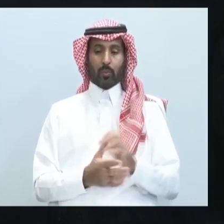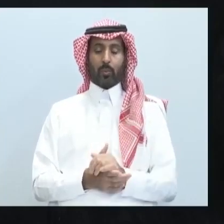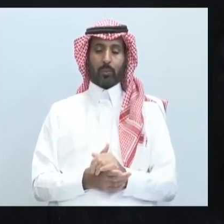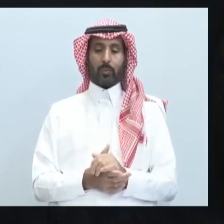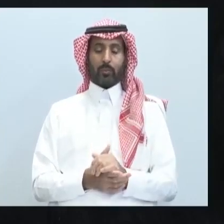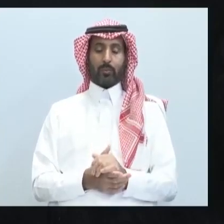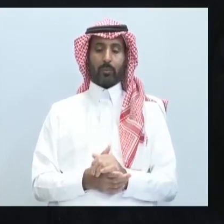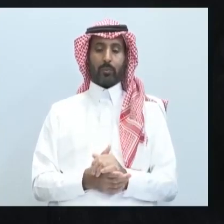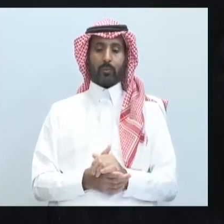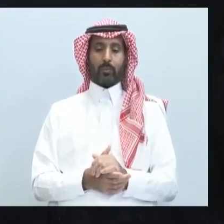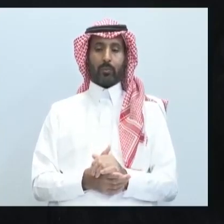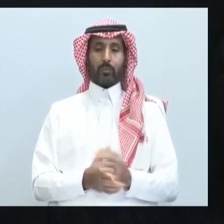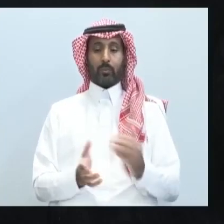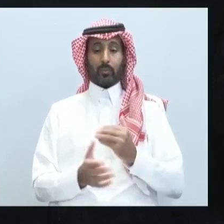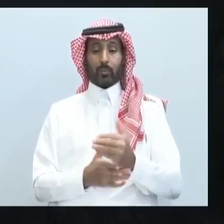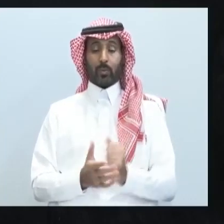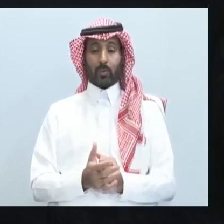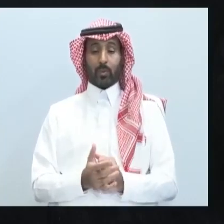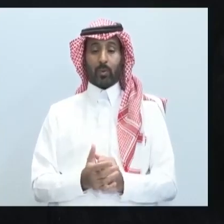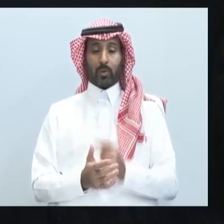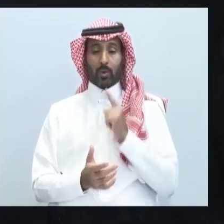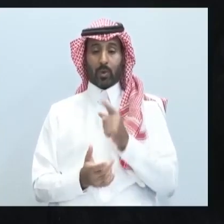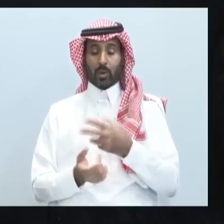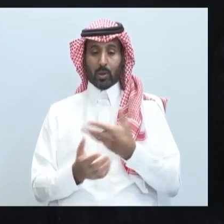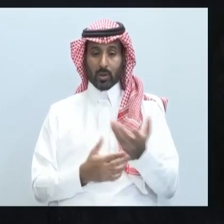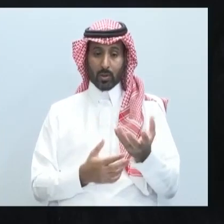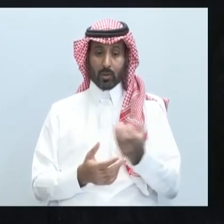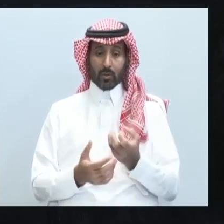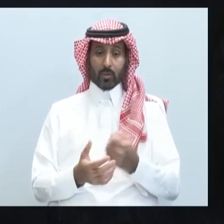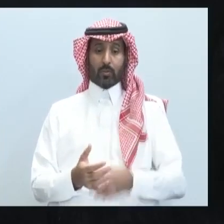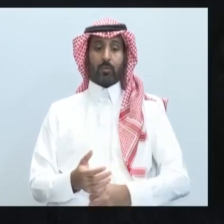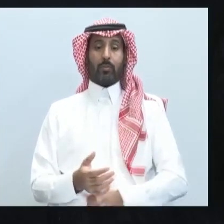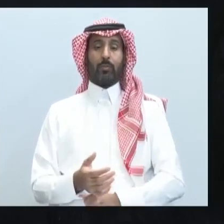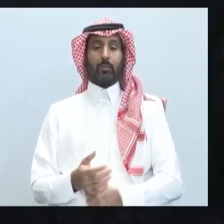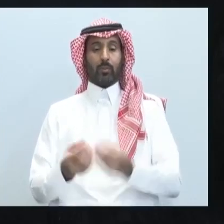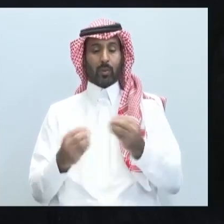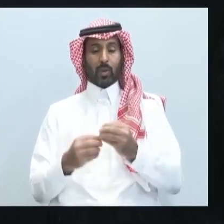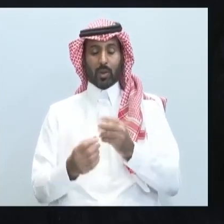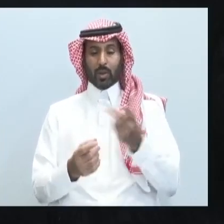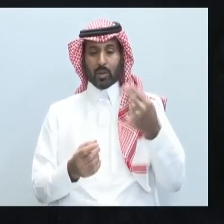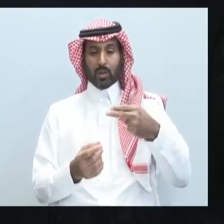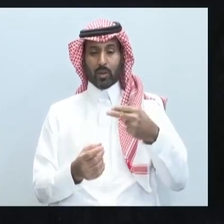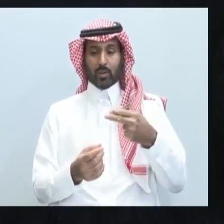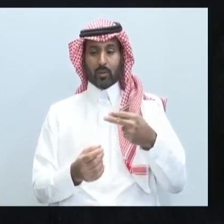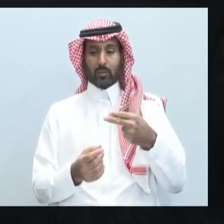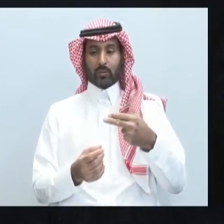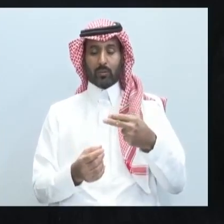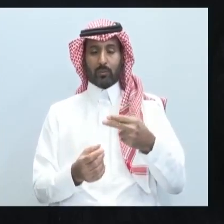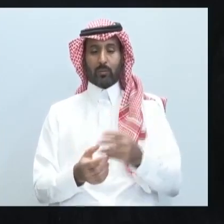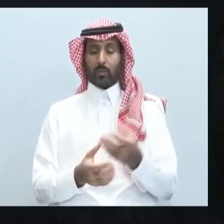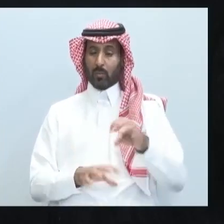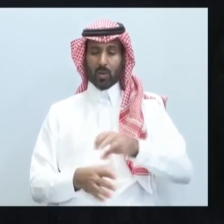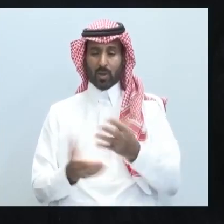كسبت الهيدروجين وانا عارف انه حسب نظريه الاولي بروستد ان الماده التي تحتوي على هيدروجين هي ماده